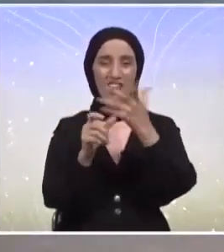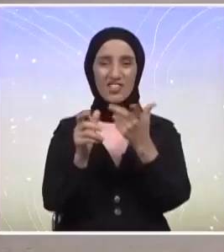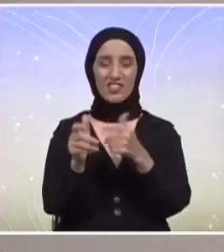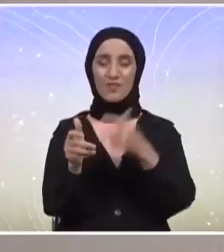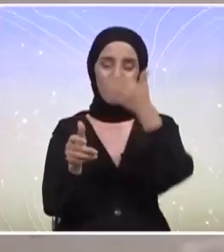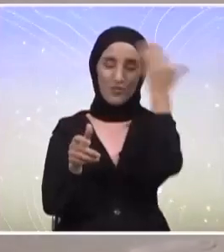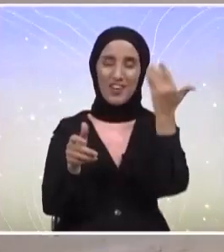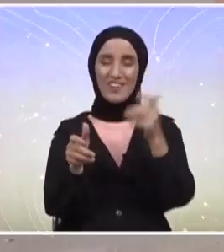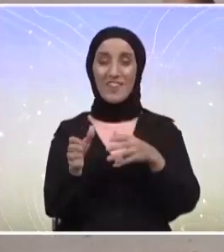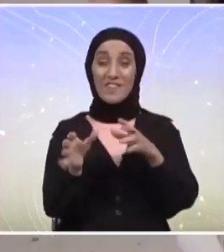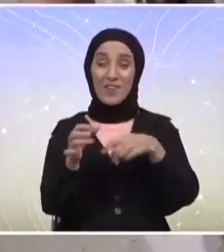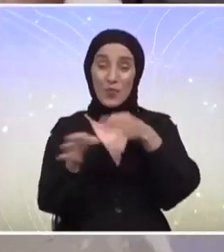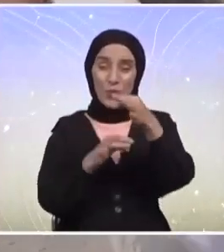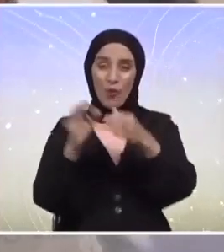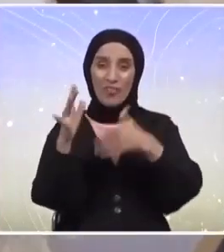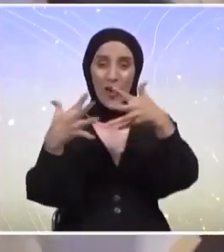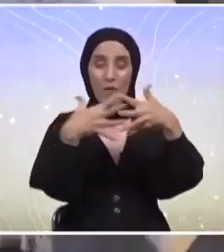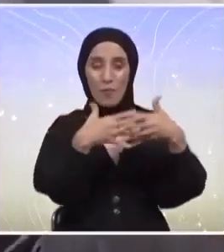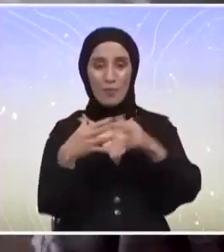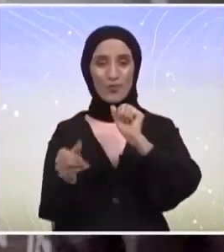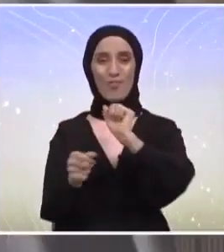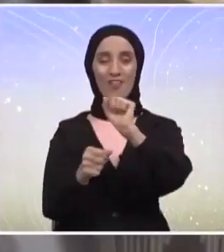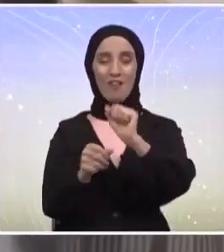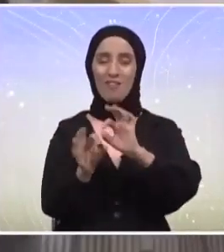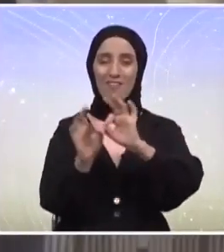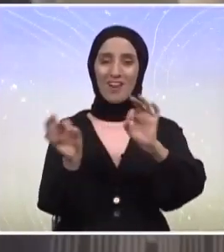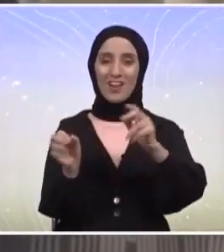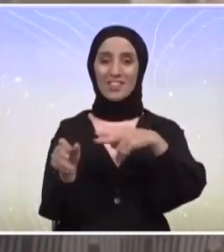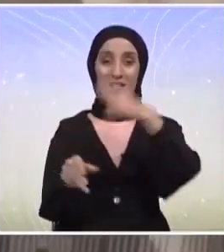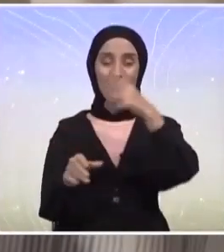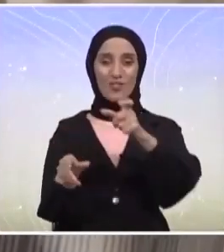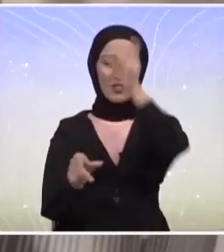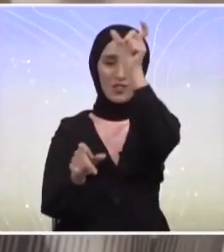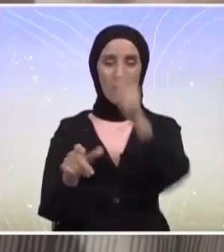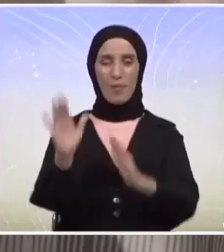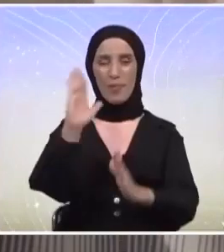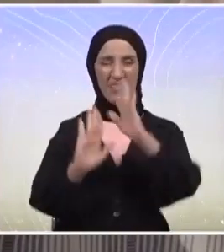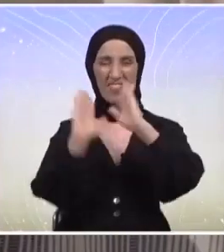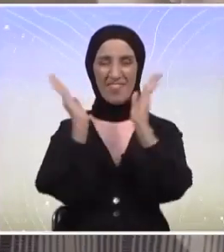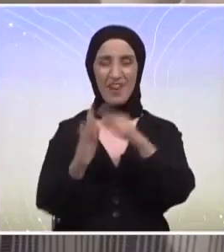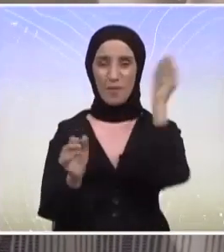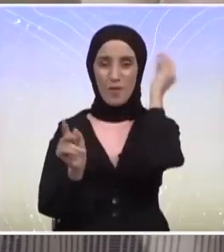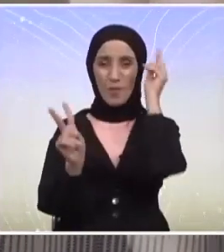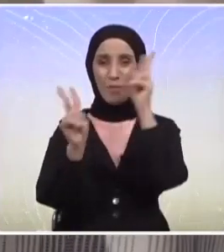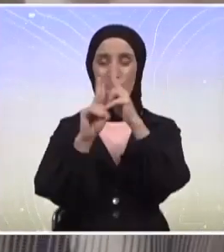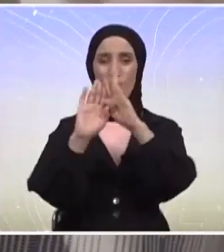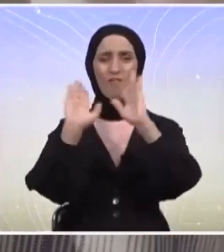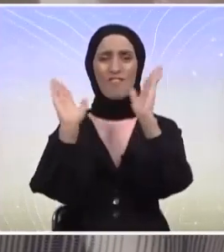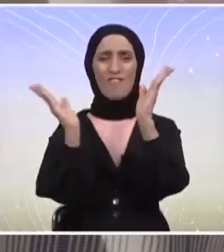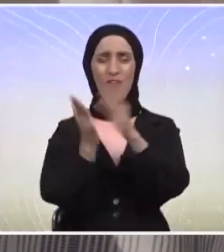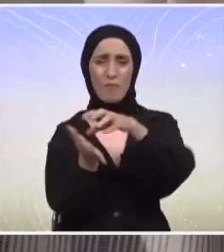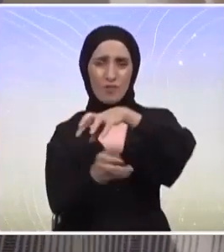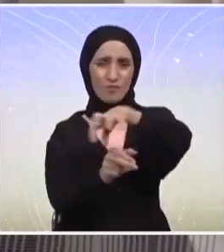العمل لإنجاز مشروع خاص برسام المدينة التي تزين أعماله الكثير من المحال